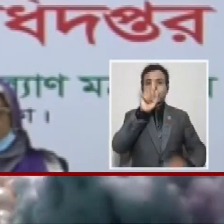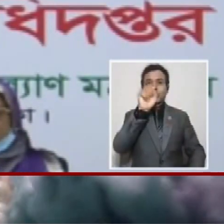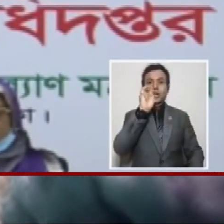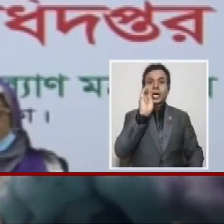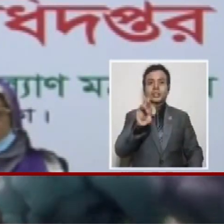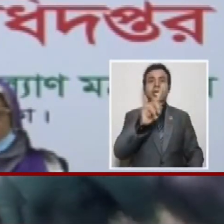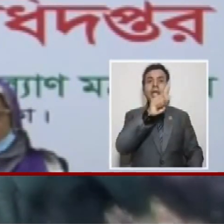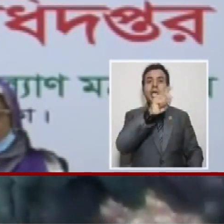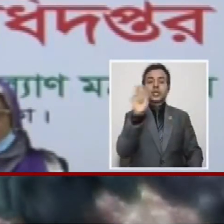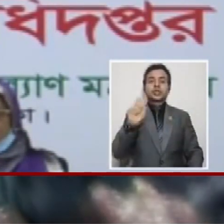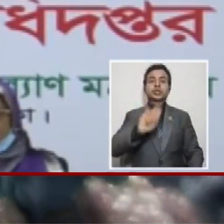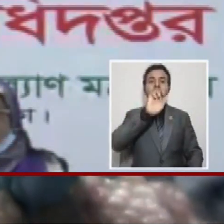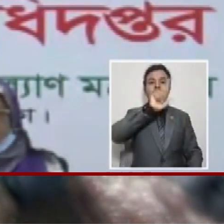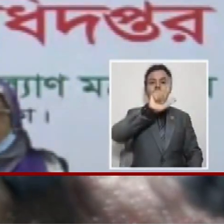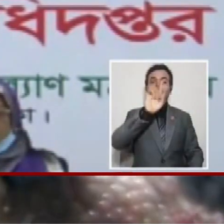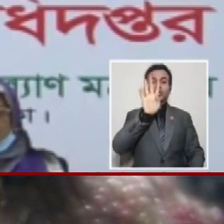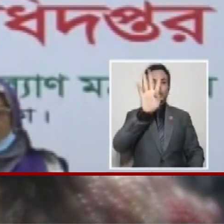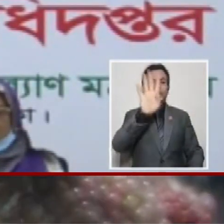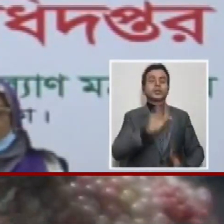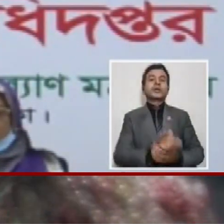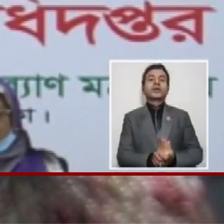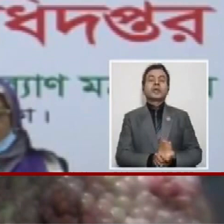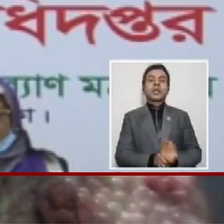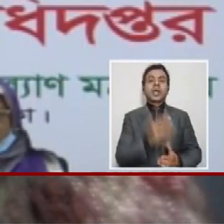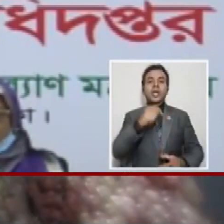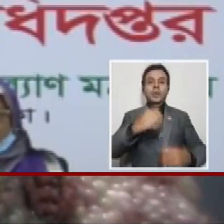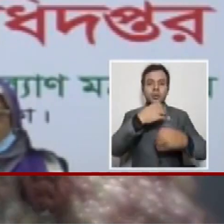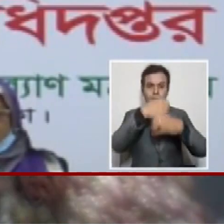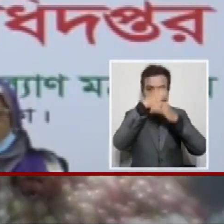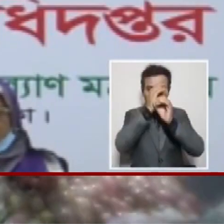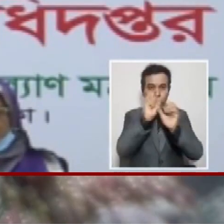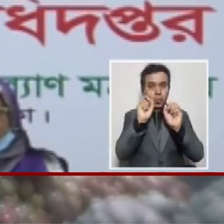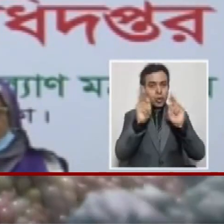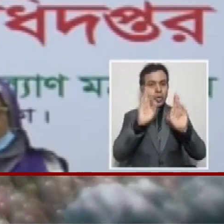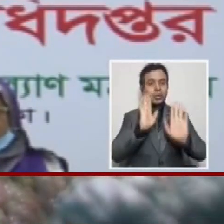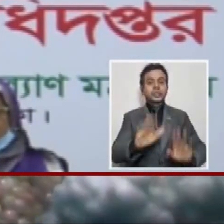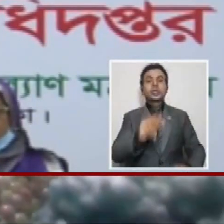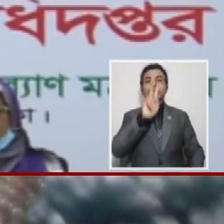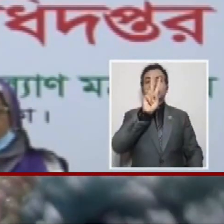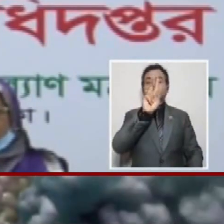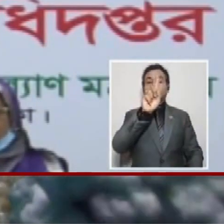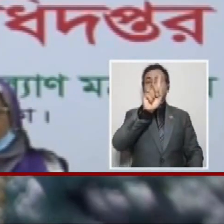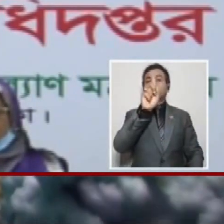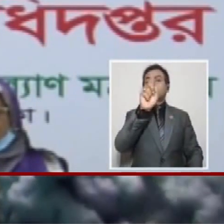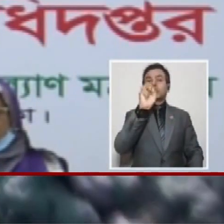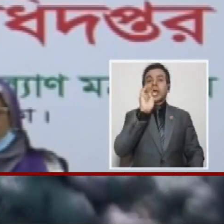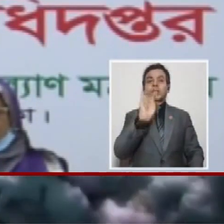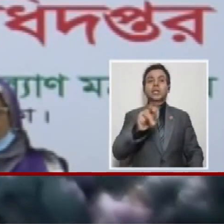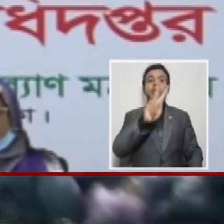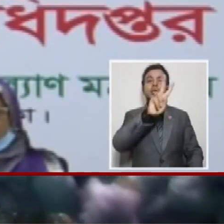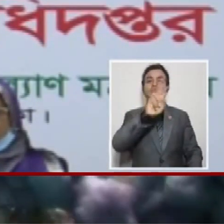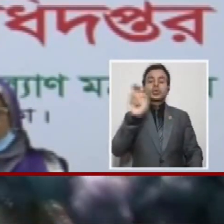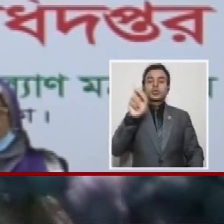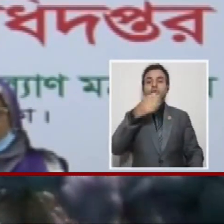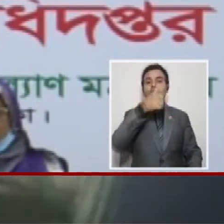হয়েছে 10,262টি আগের কিছু নমুনা সহ, এবং এ পর্যন্ত নমুনা পরীক্ষা